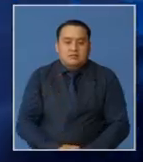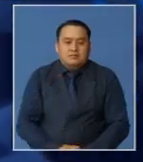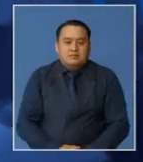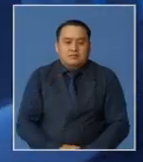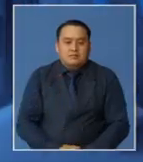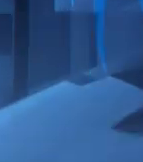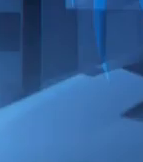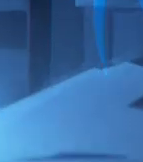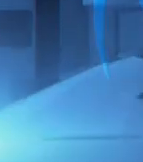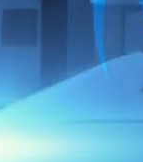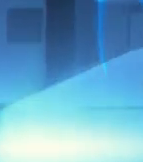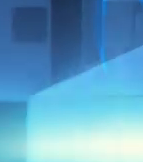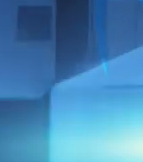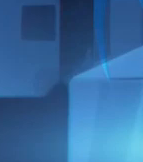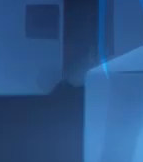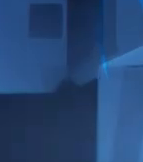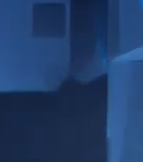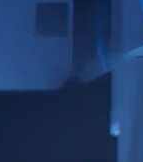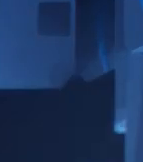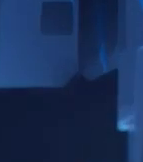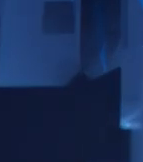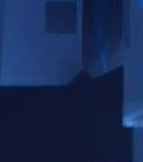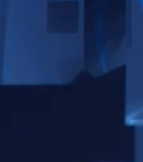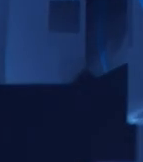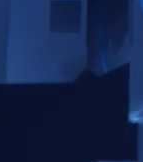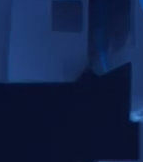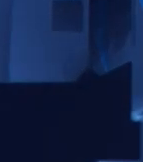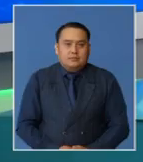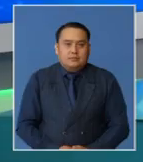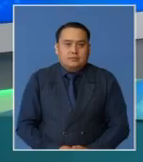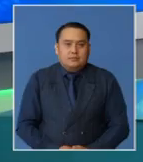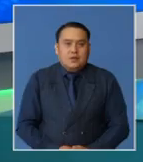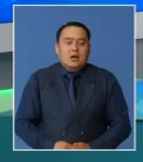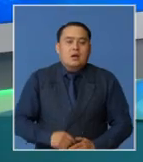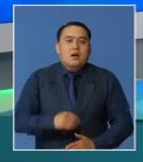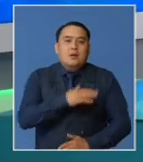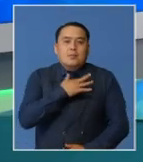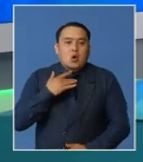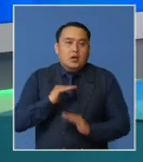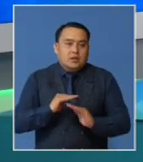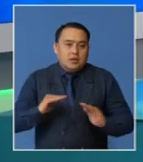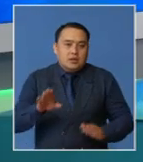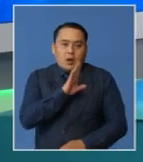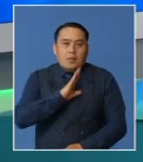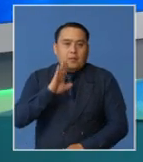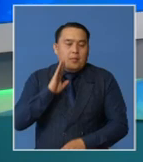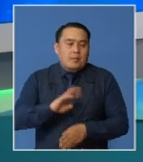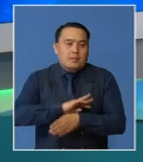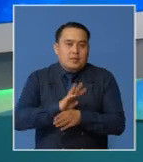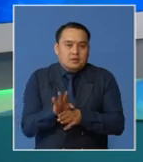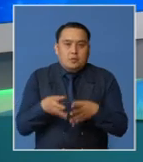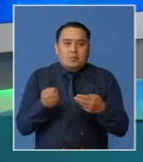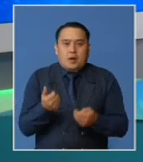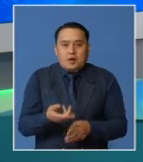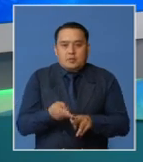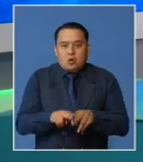Жумаханов, Жасулан Шимкенже, телекомпания ЖТСУ, Талдыкурган. Ситуация с многодетными и малообеспеченными семьями на